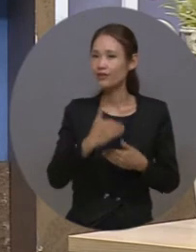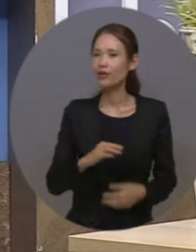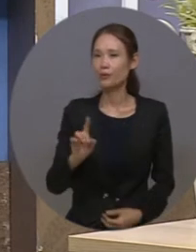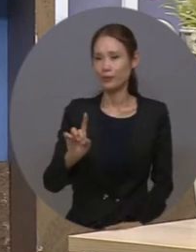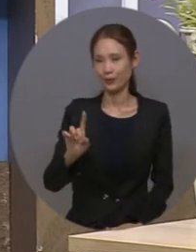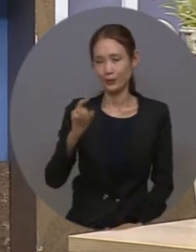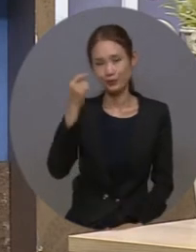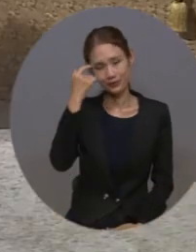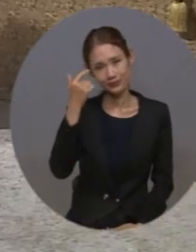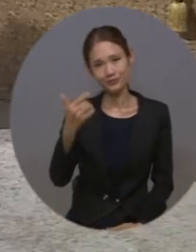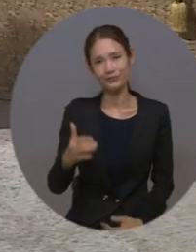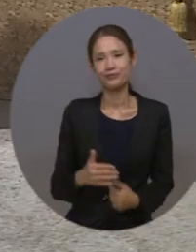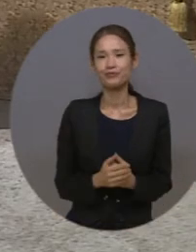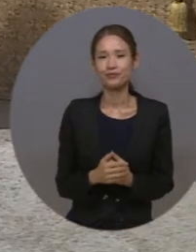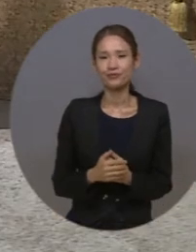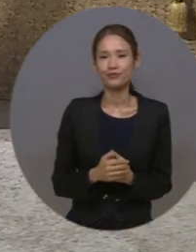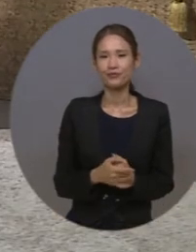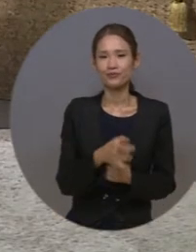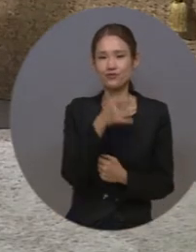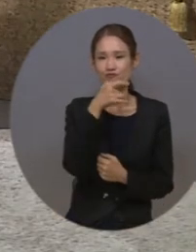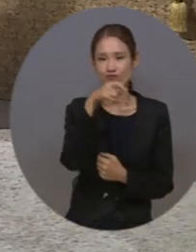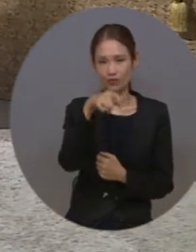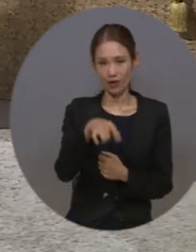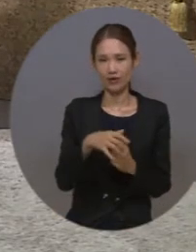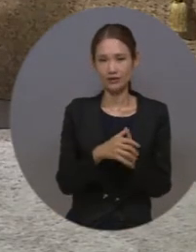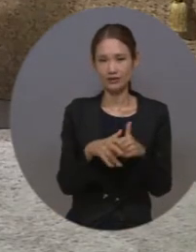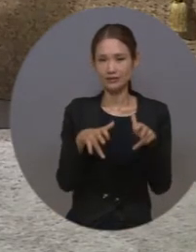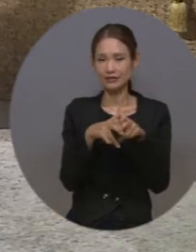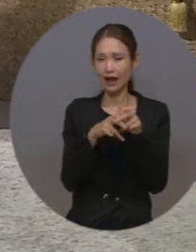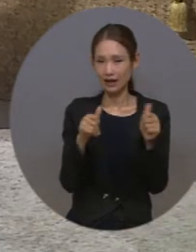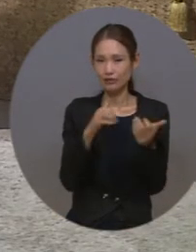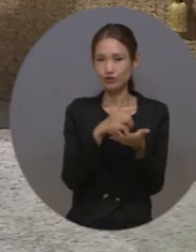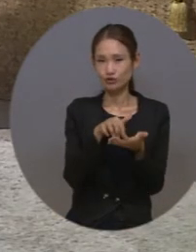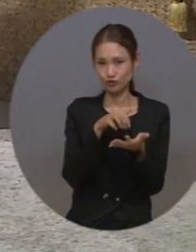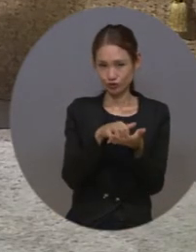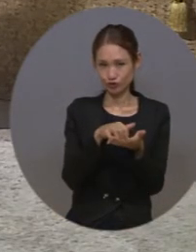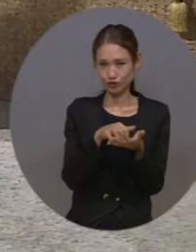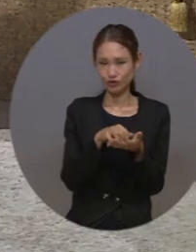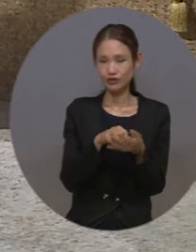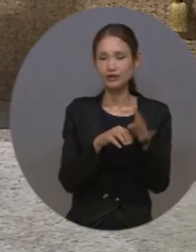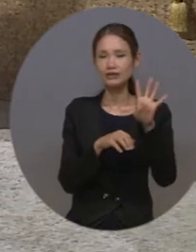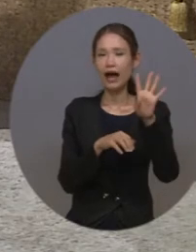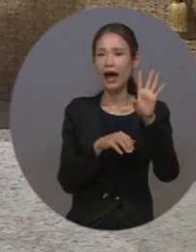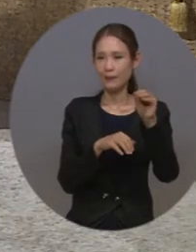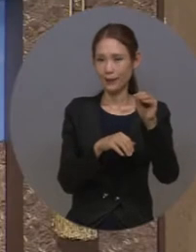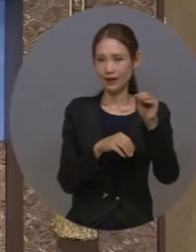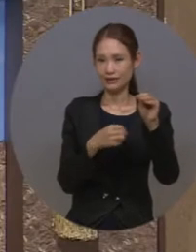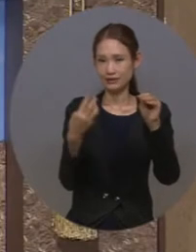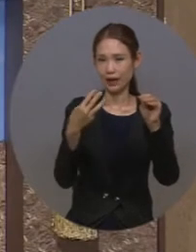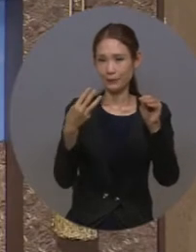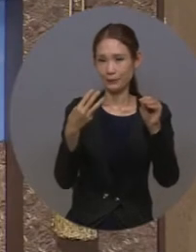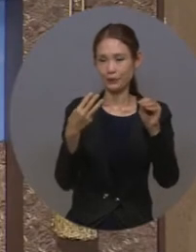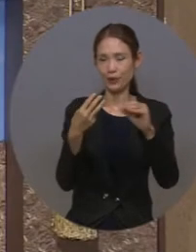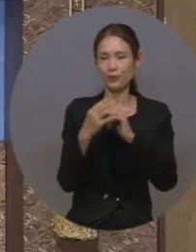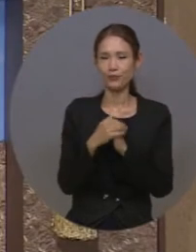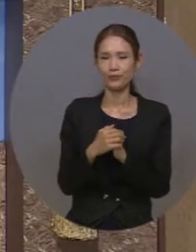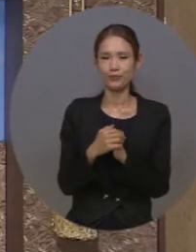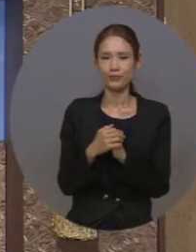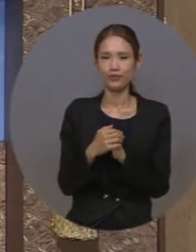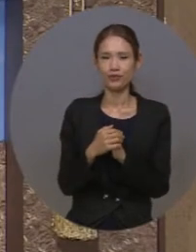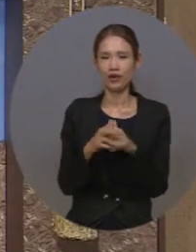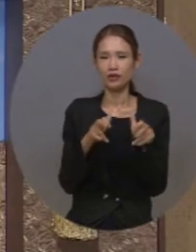것들이 있을까요? 네. 수원에 저 그 장애인이 한 4만 3천 명이 됩니다. 네.